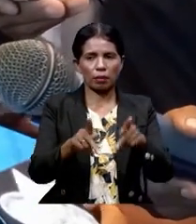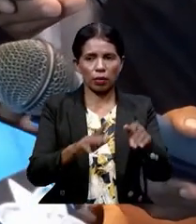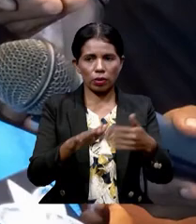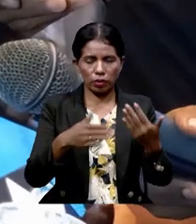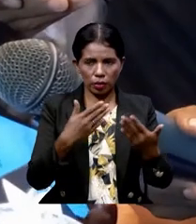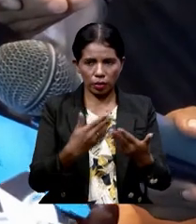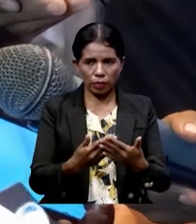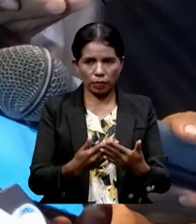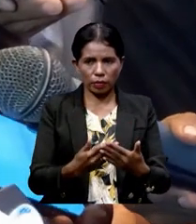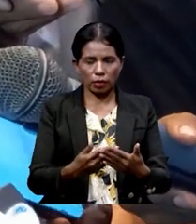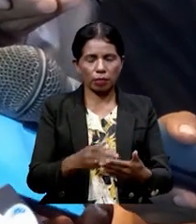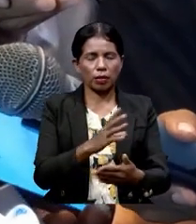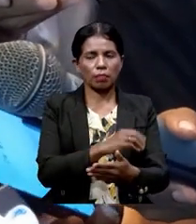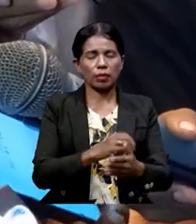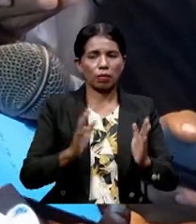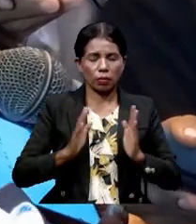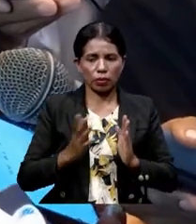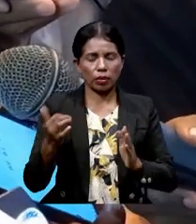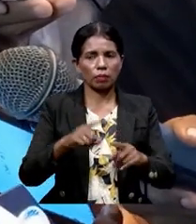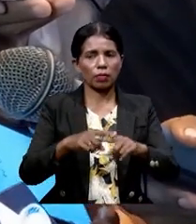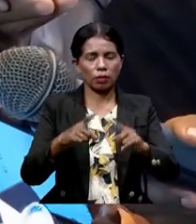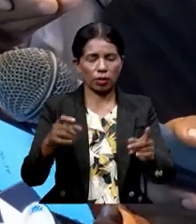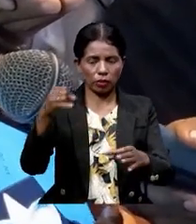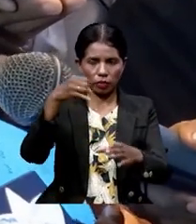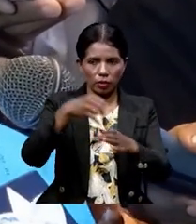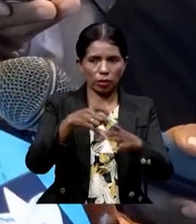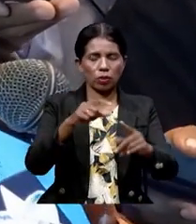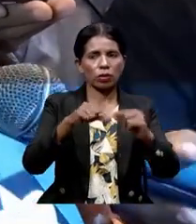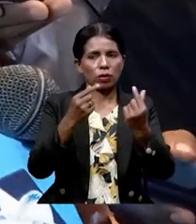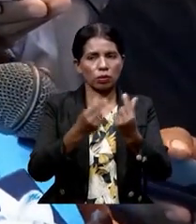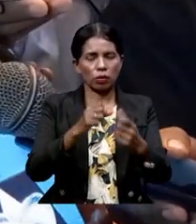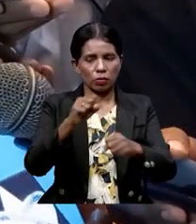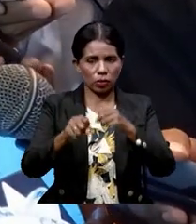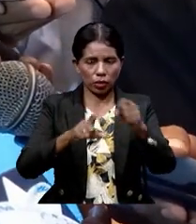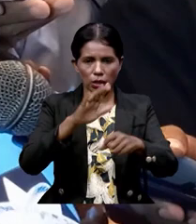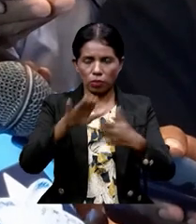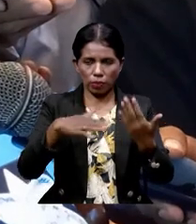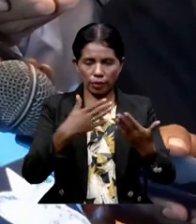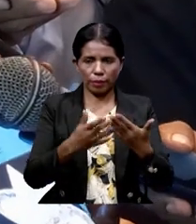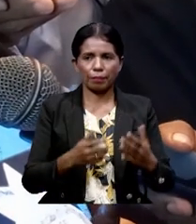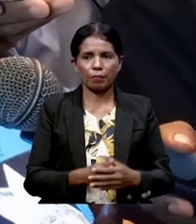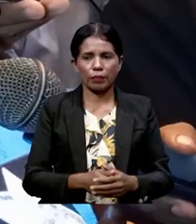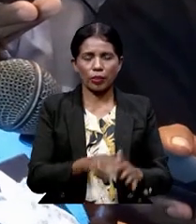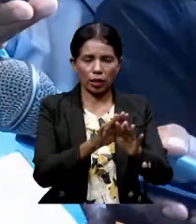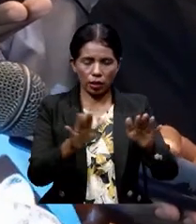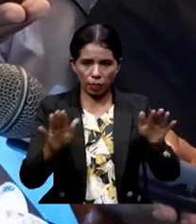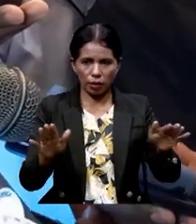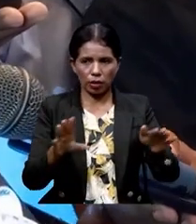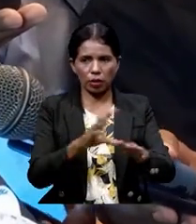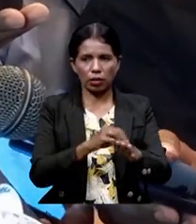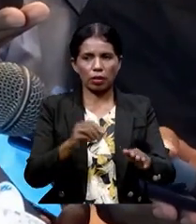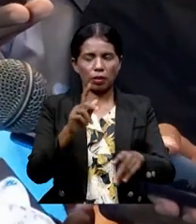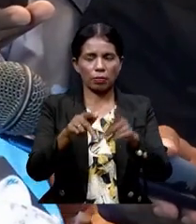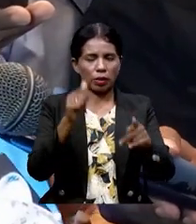involve ema sira Bukan bahap, mesti boleh usi grup sosial itu. I bapari, ema